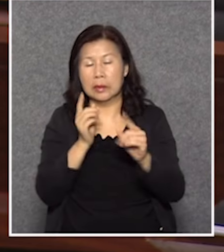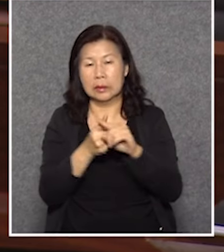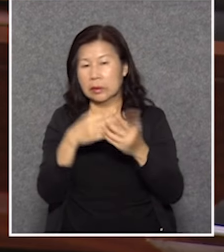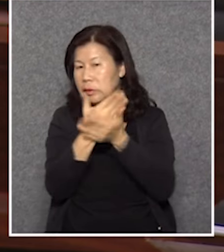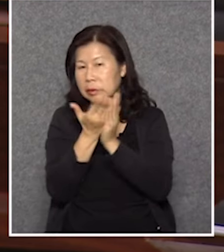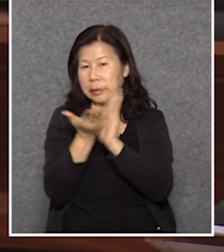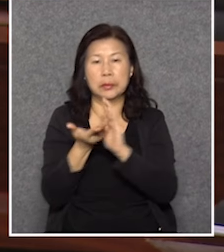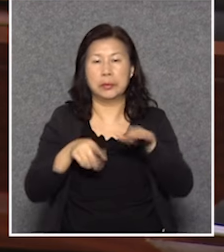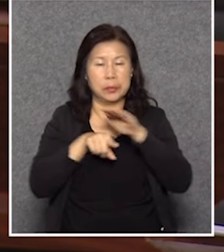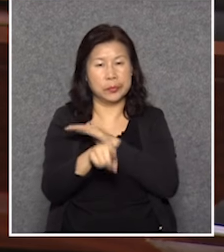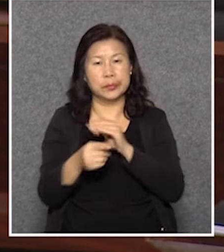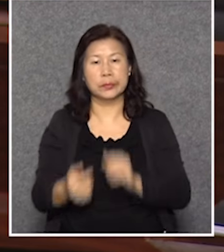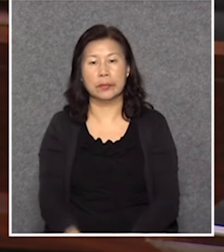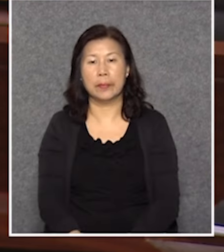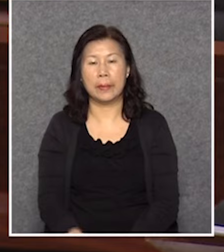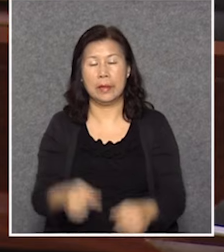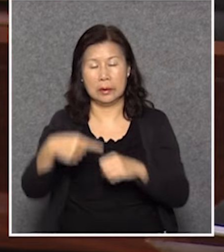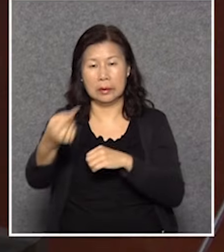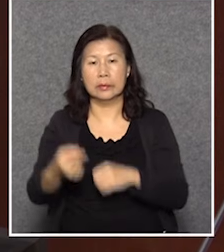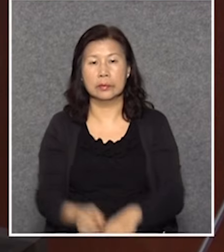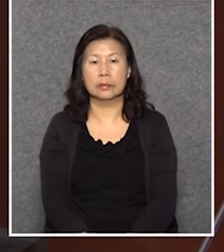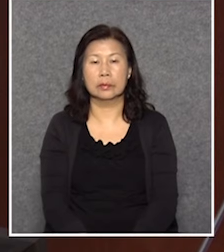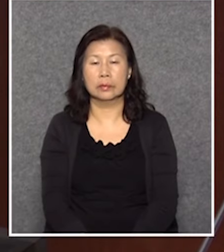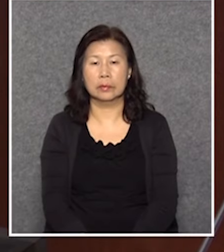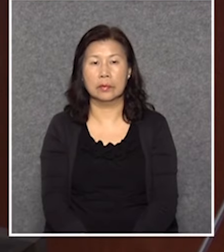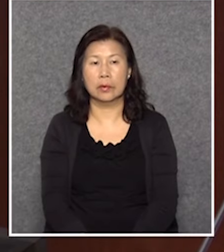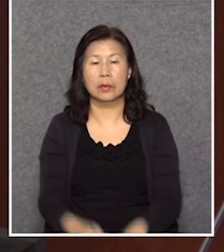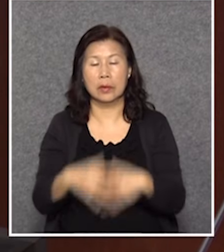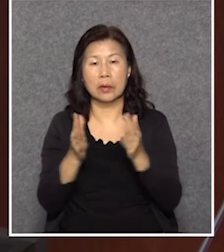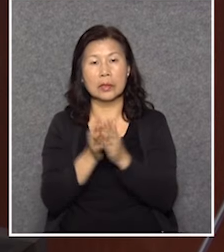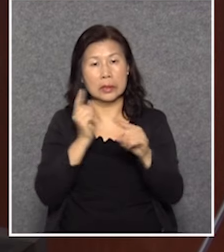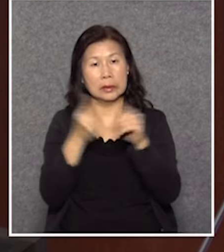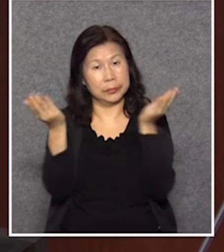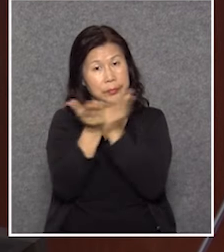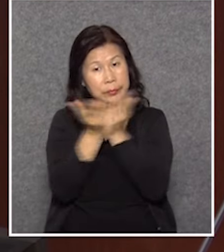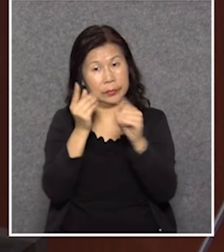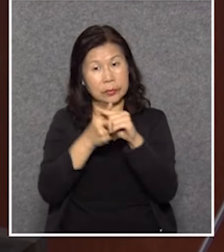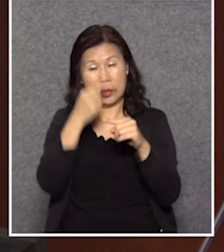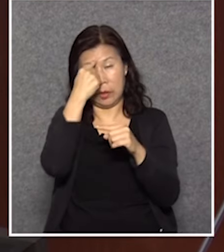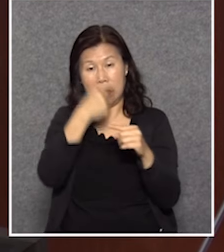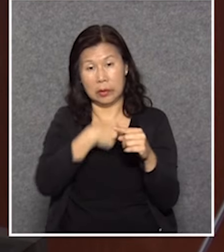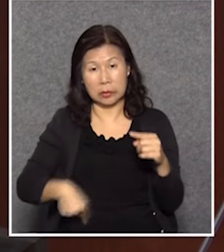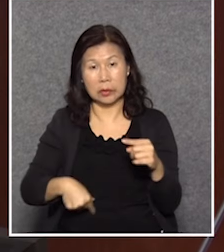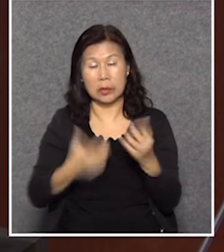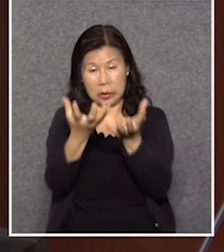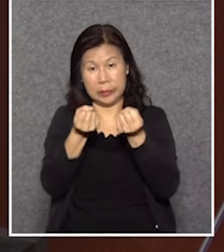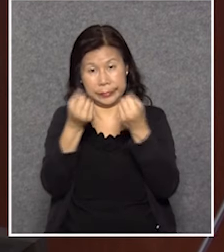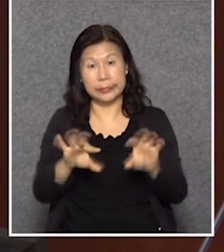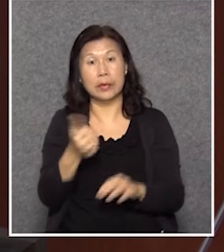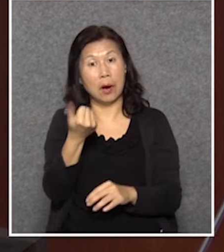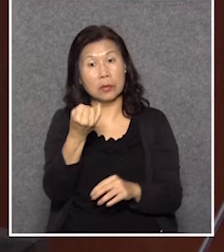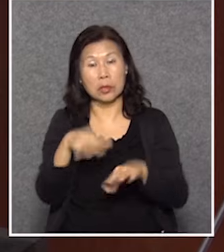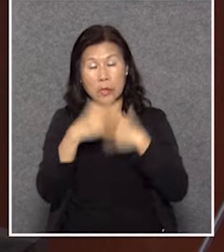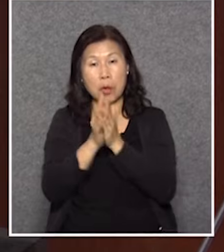其極。另外一個歪理呢， 對不起， 他講的明顯不是事實來的。 梁國雄議員什麼問題？ 我希望他收回，他講的